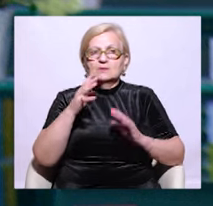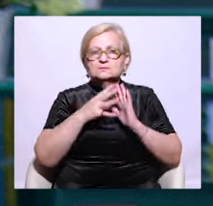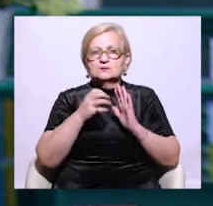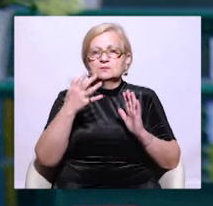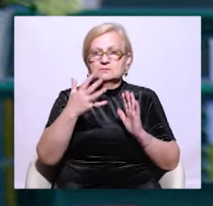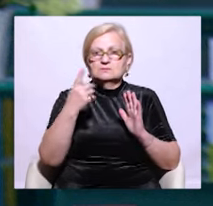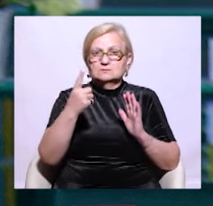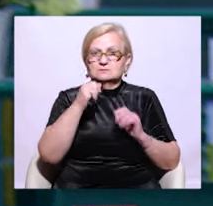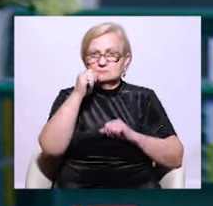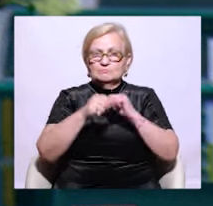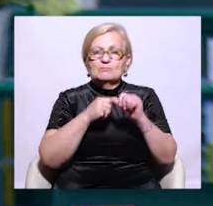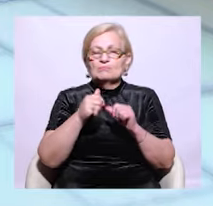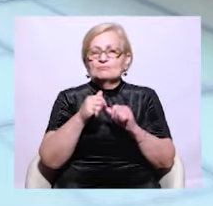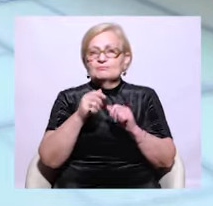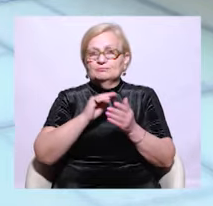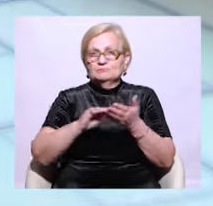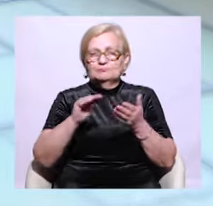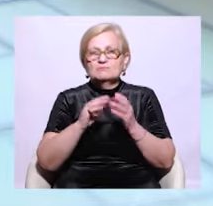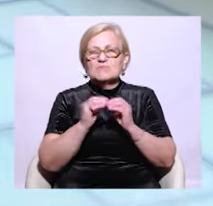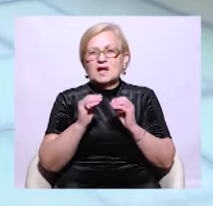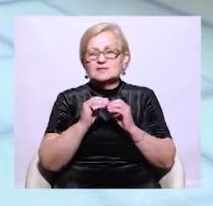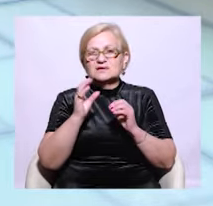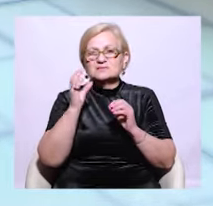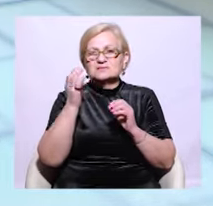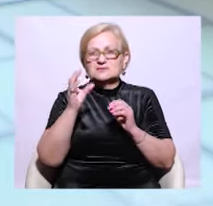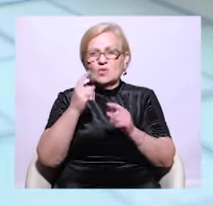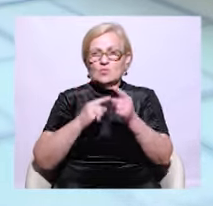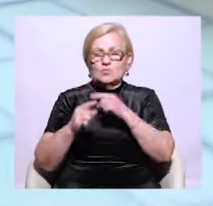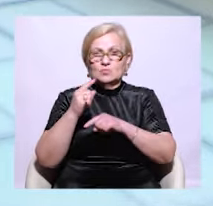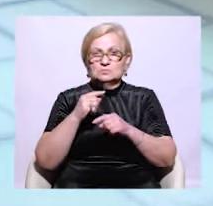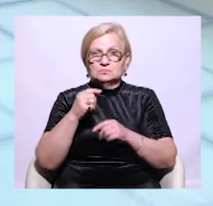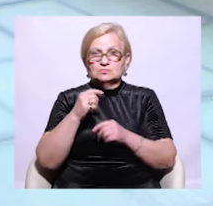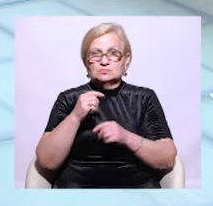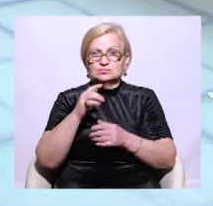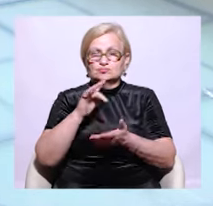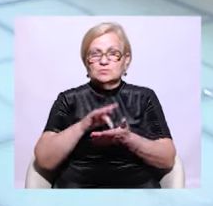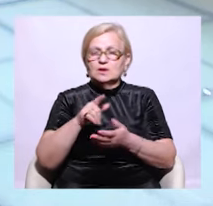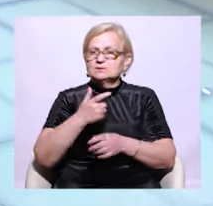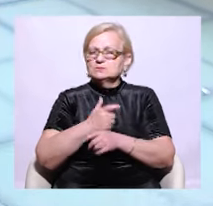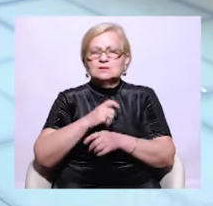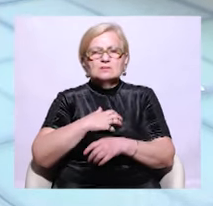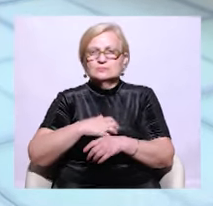წელს, 10 საუკუნის შუაში და არის უმნიშვნელოვანესი ტექსტი